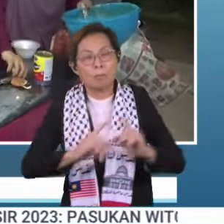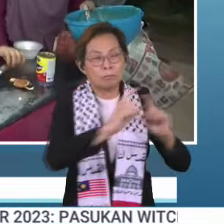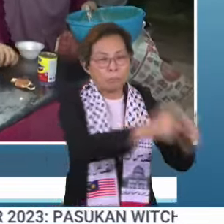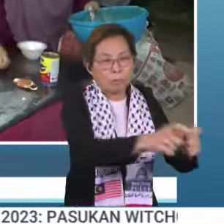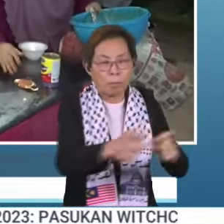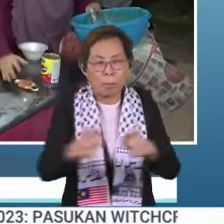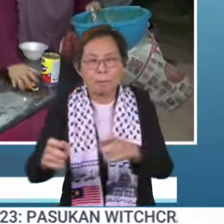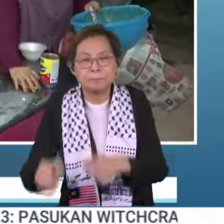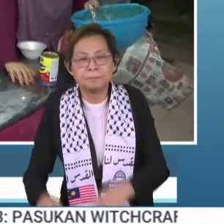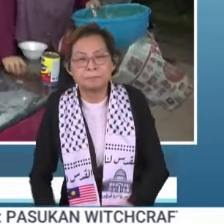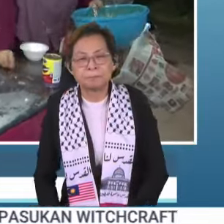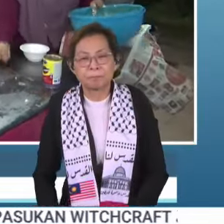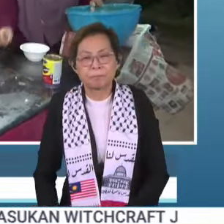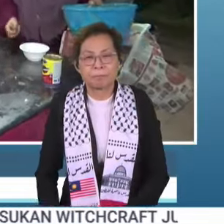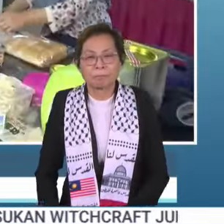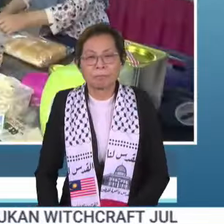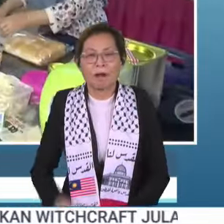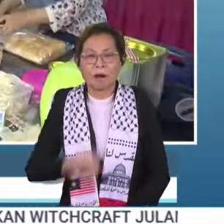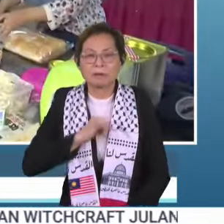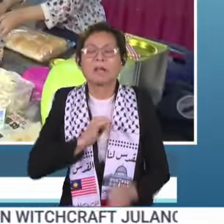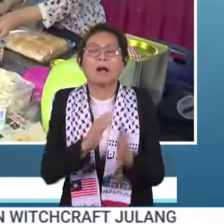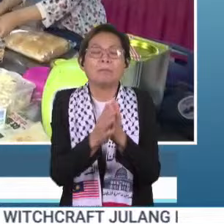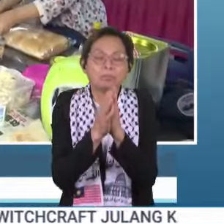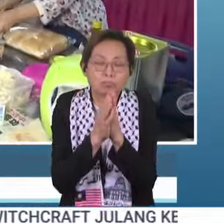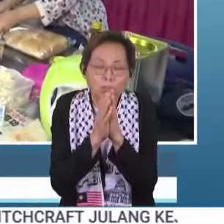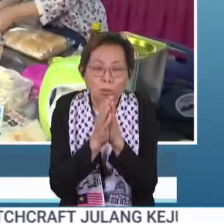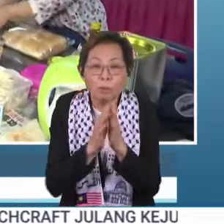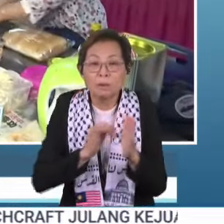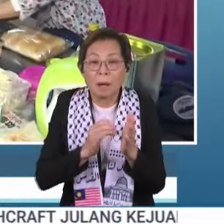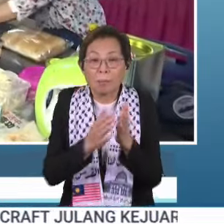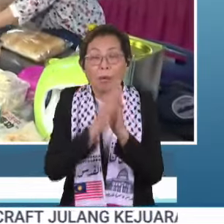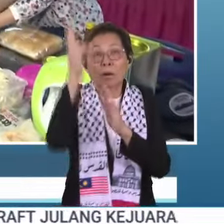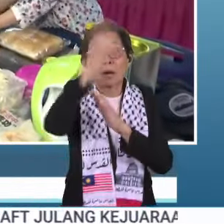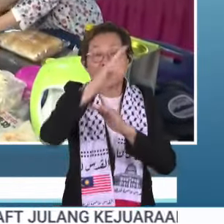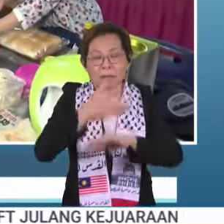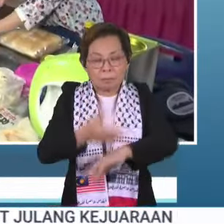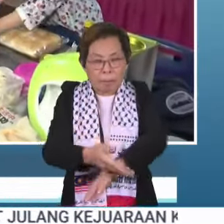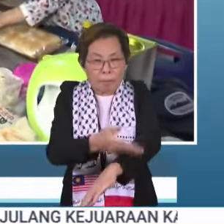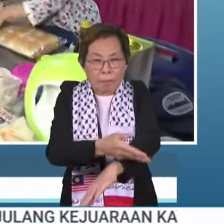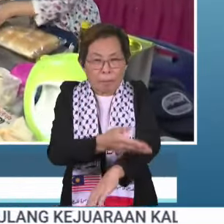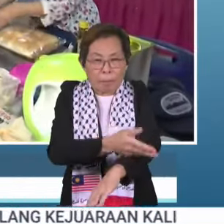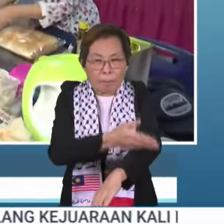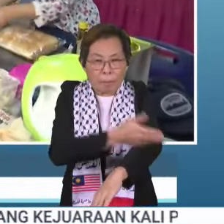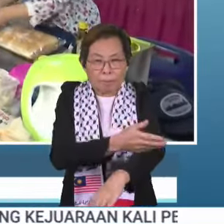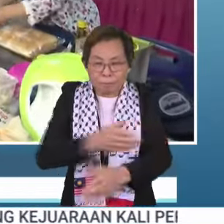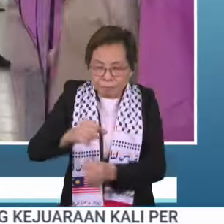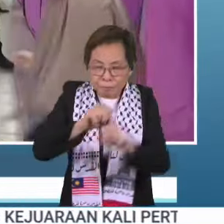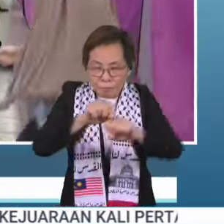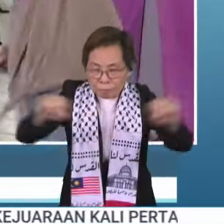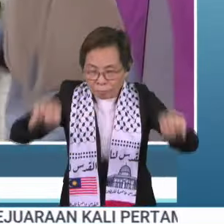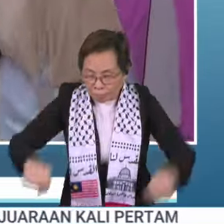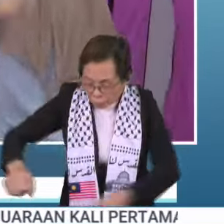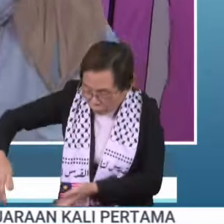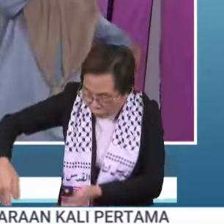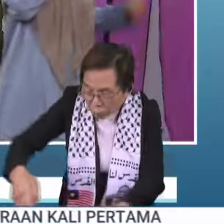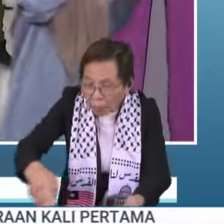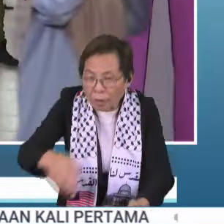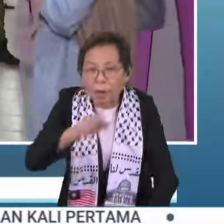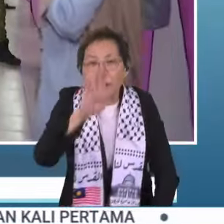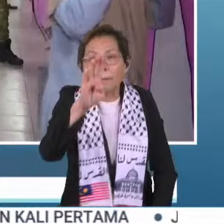diberikanlah Kalau boleh saya mohon kerajaan menambah baik sistem pereparitan dekat Kuala